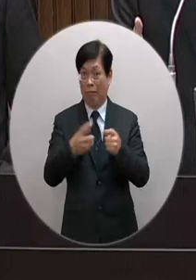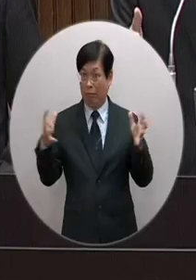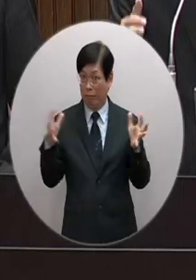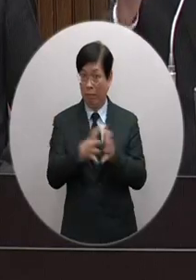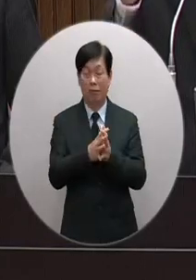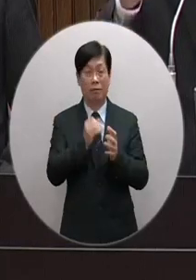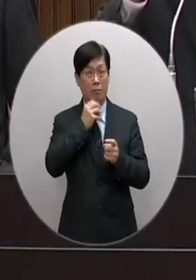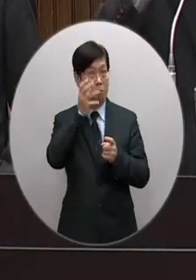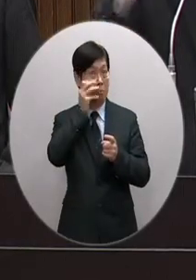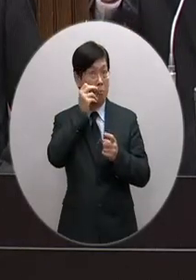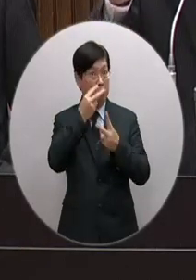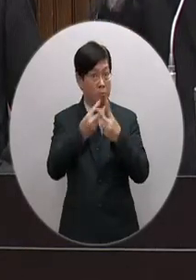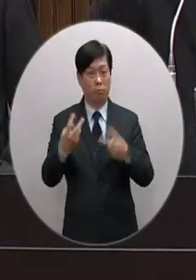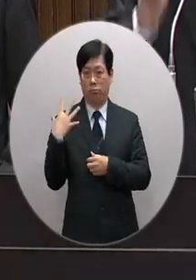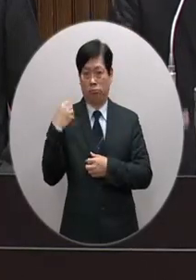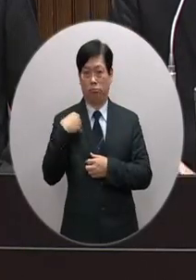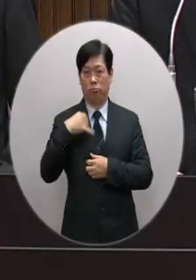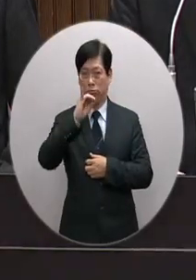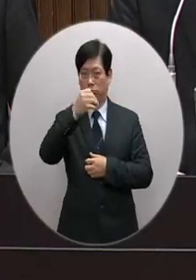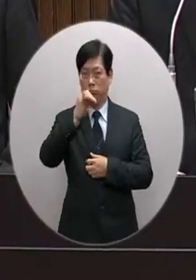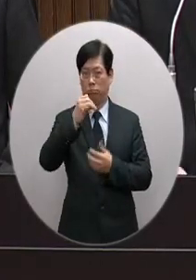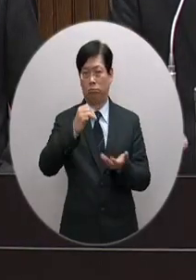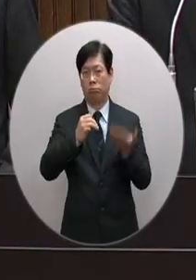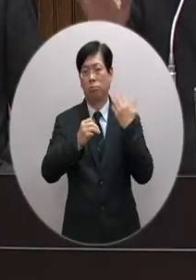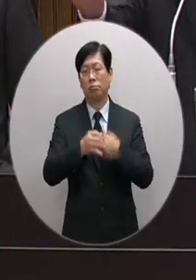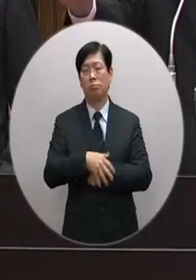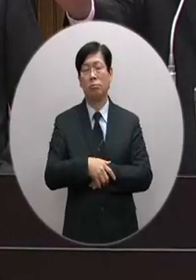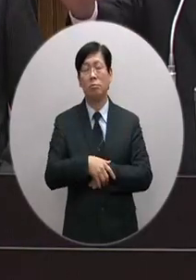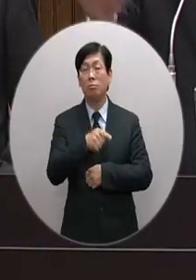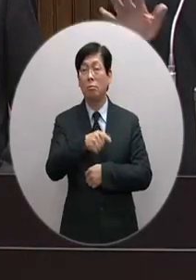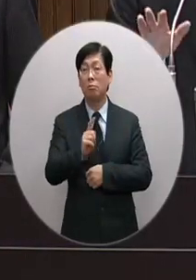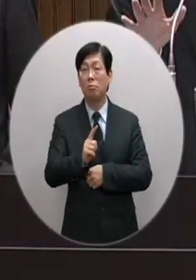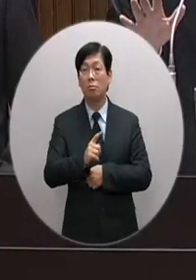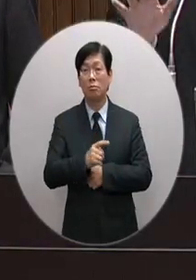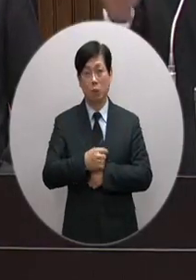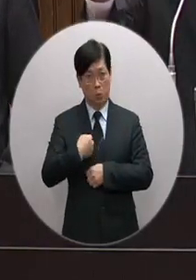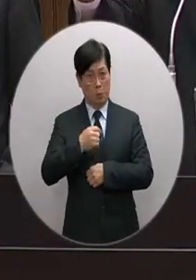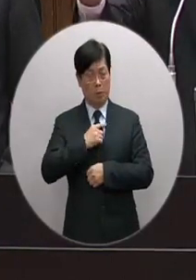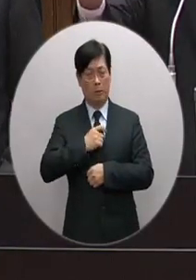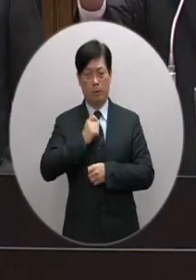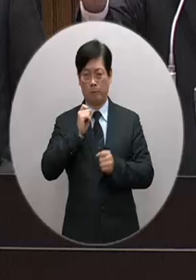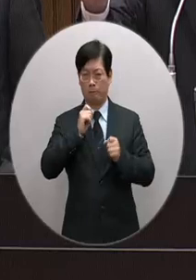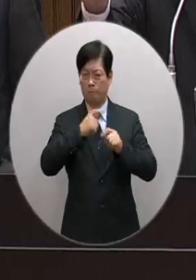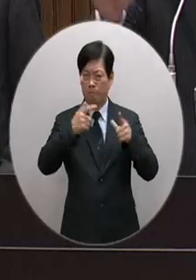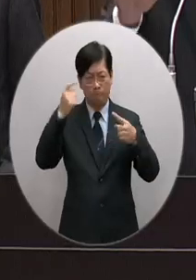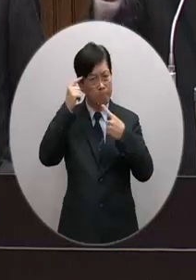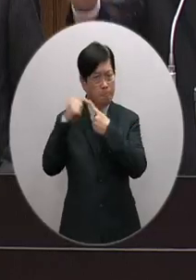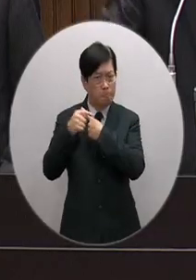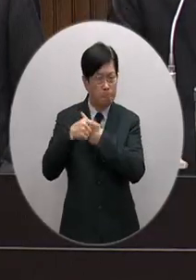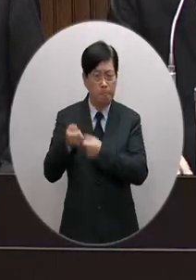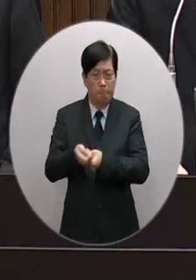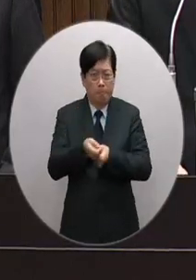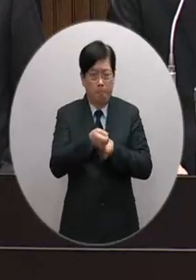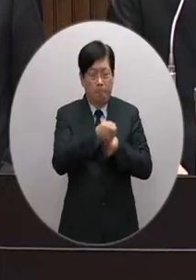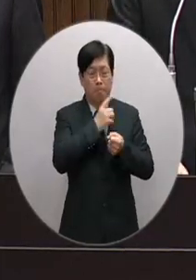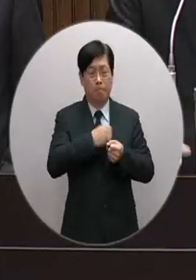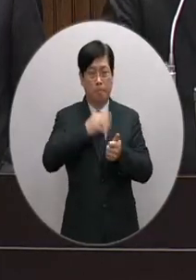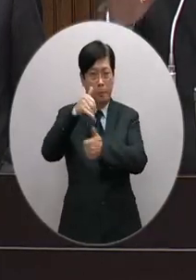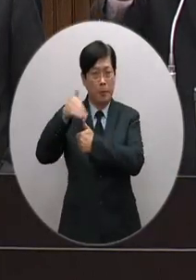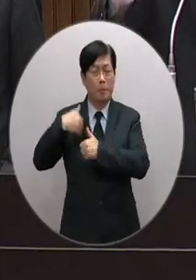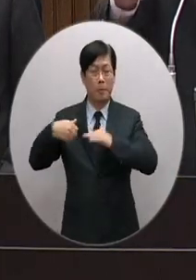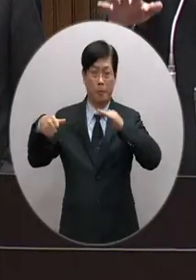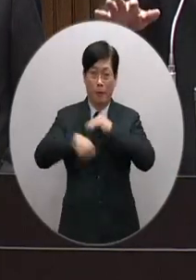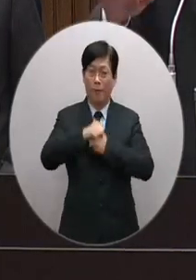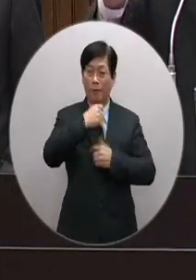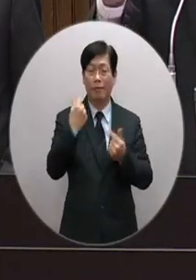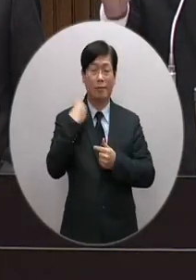客也仍然维持在1000万人次以上。那这个就是因为我们多方向去行销台湾嘛。包